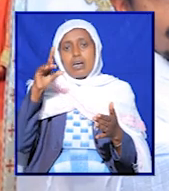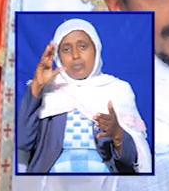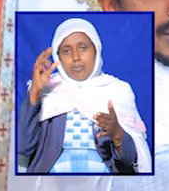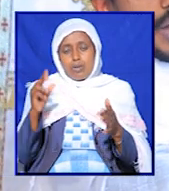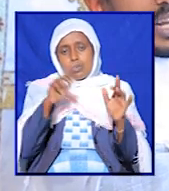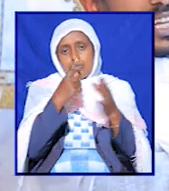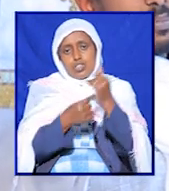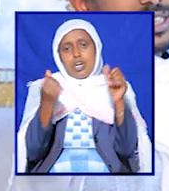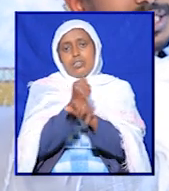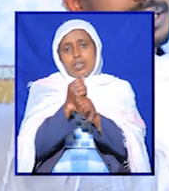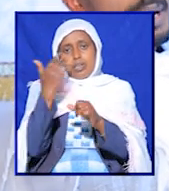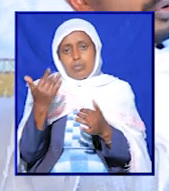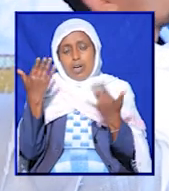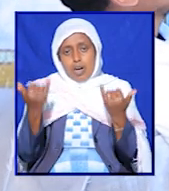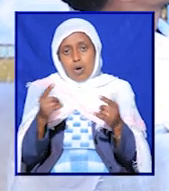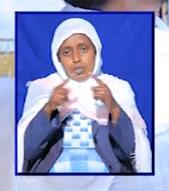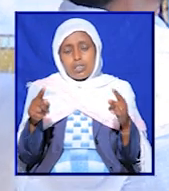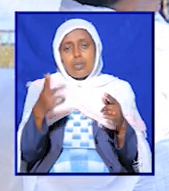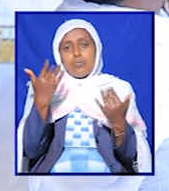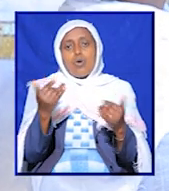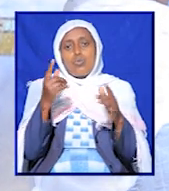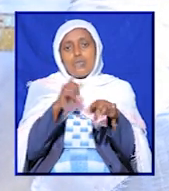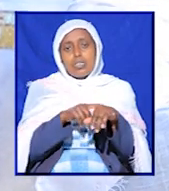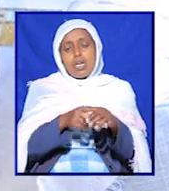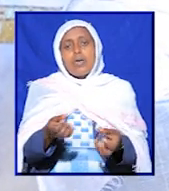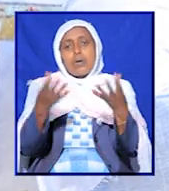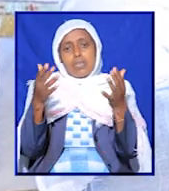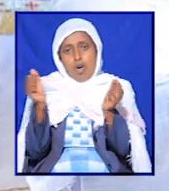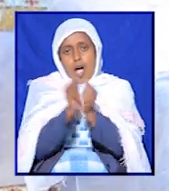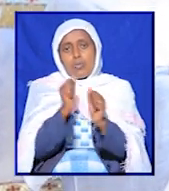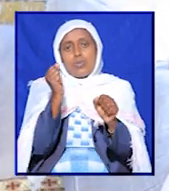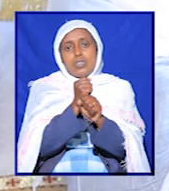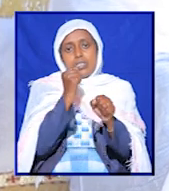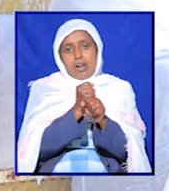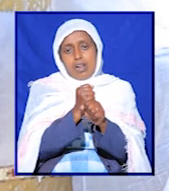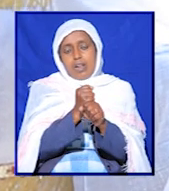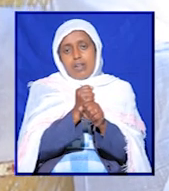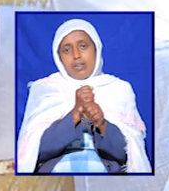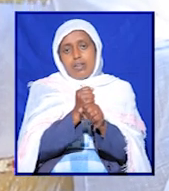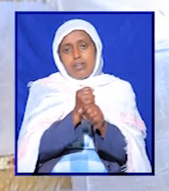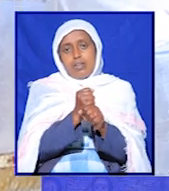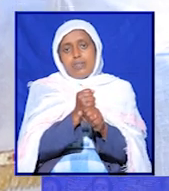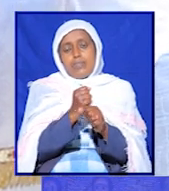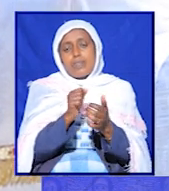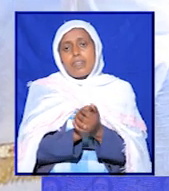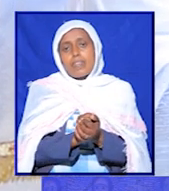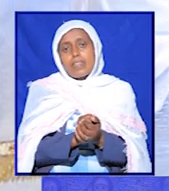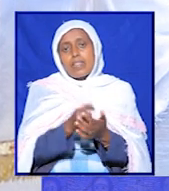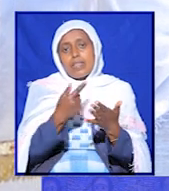ሆኖ ይሰሩ ነበር። አሁን ላይ ግን በአሁኑ ጊዜ በአብዛኛው አንድ ላይ ተያይዘው ይሰራሉ። ያው